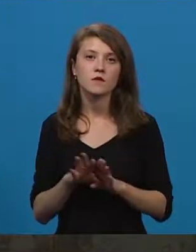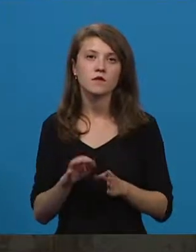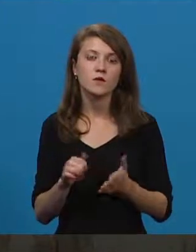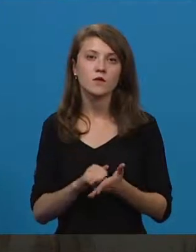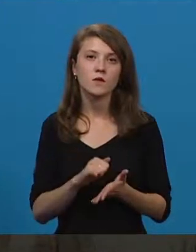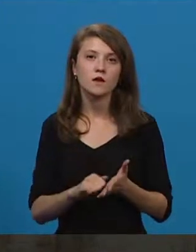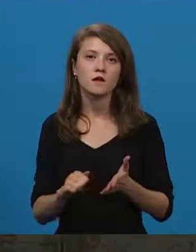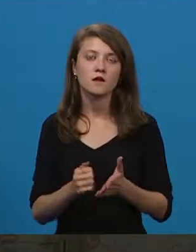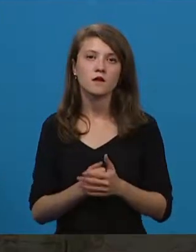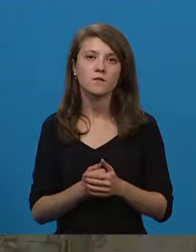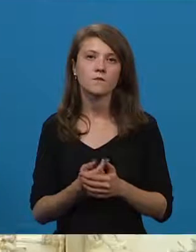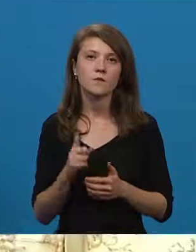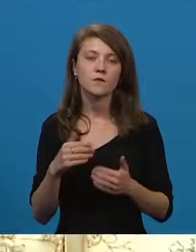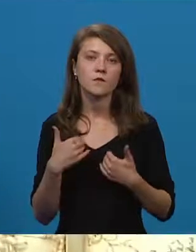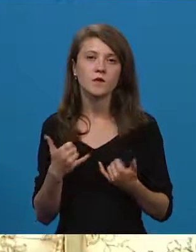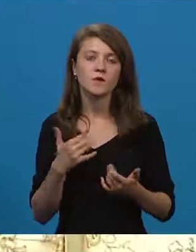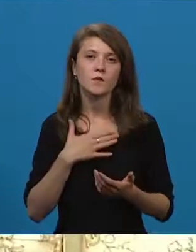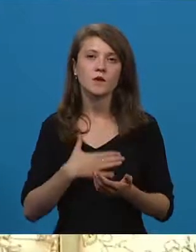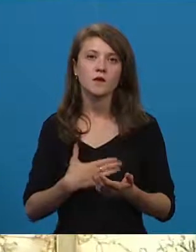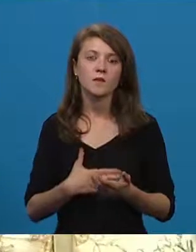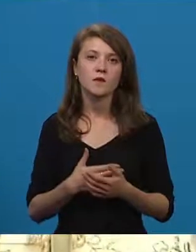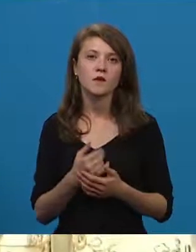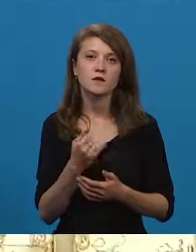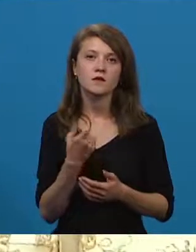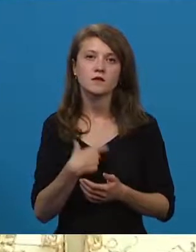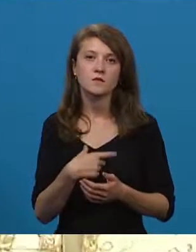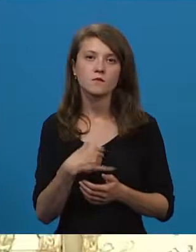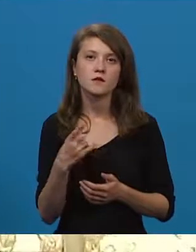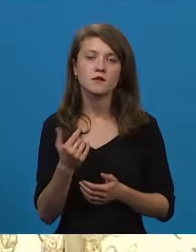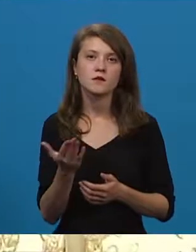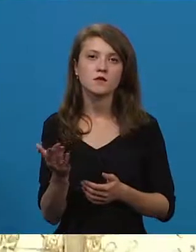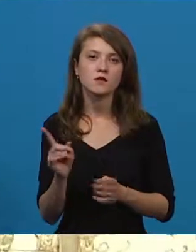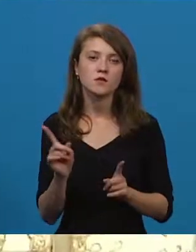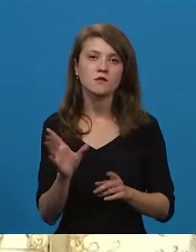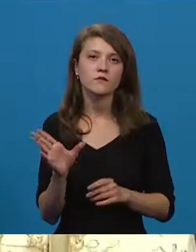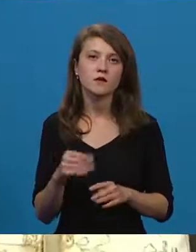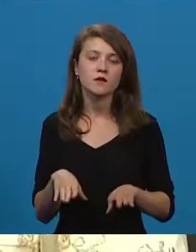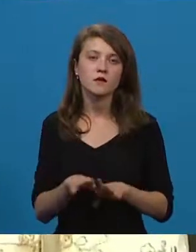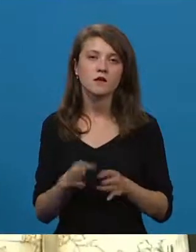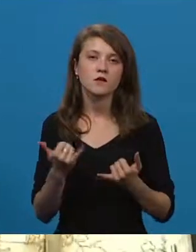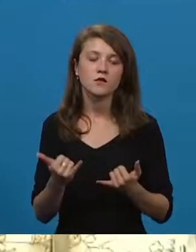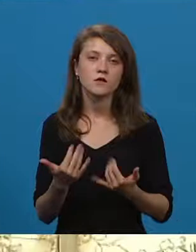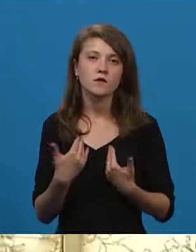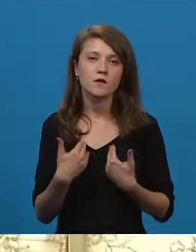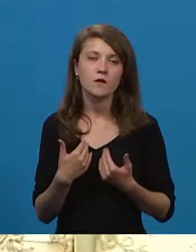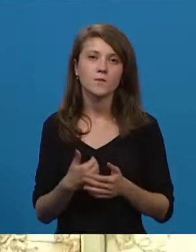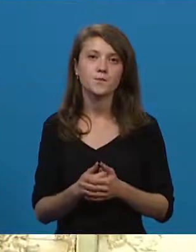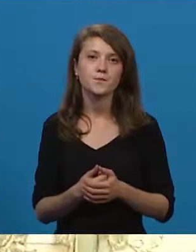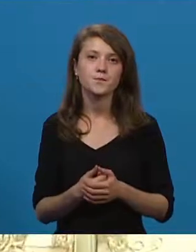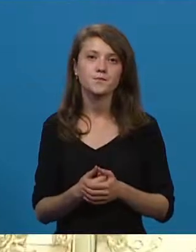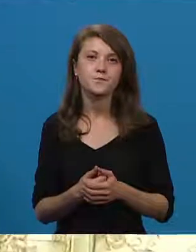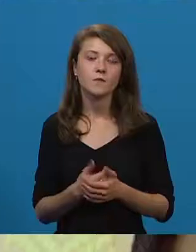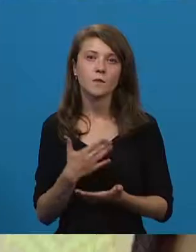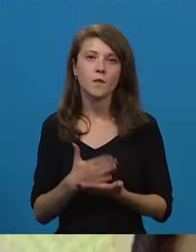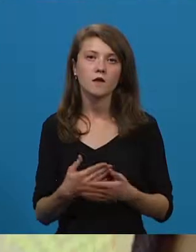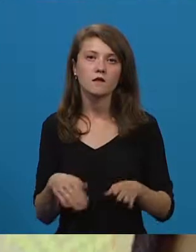документально. Да? Тому мені сьогодні приємно і за себе, і за неї, що все-таки сьогодні я